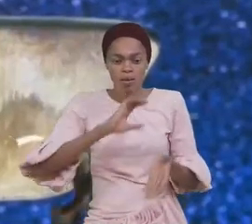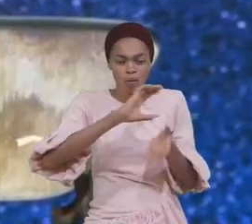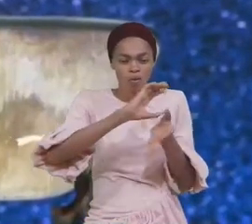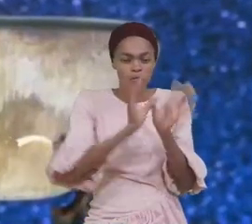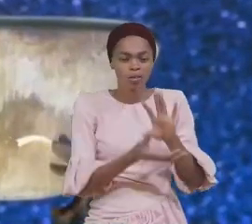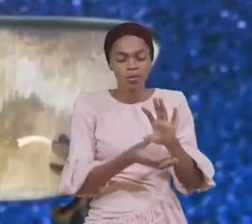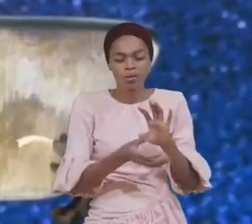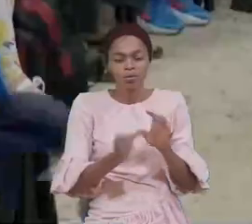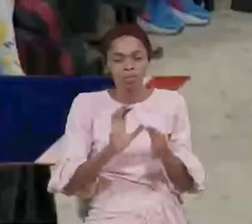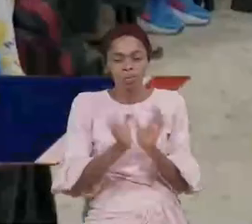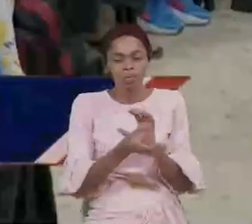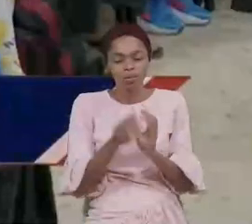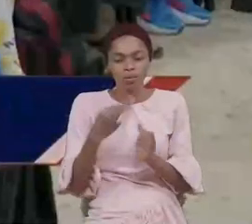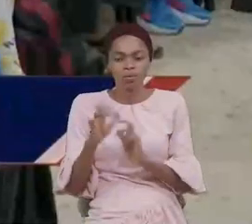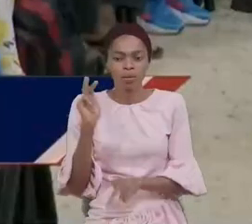gens.